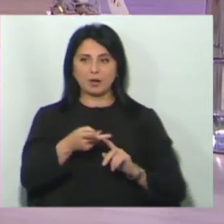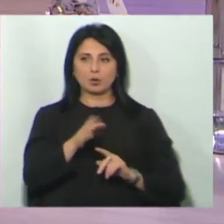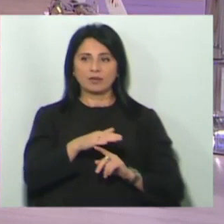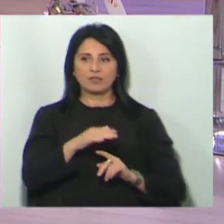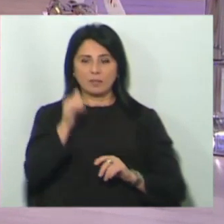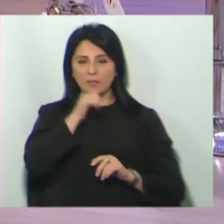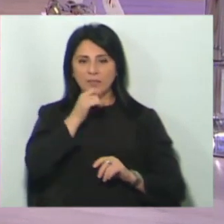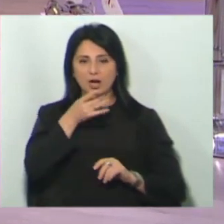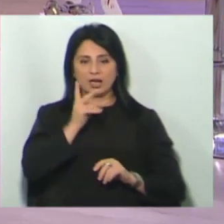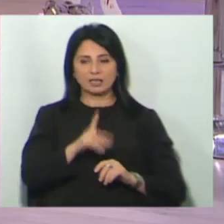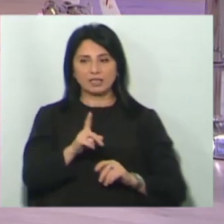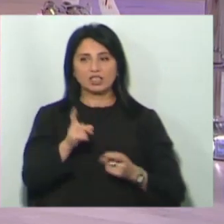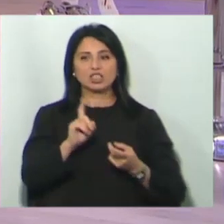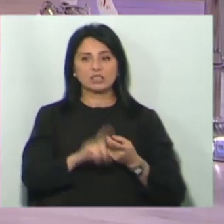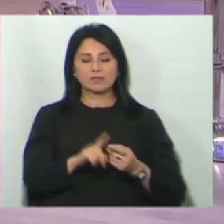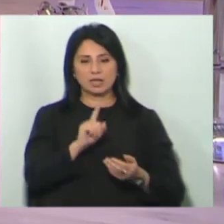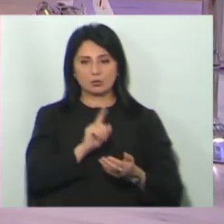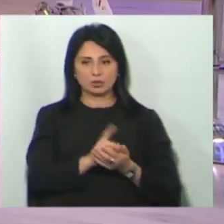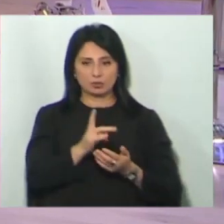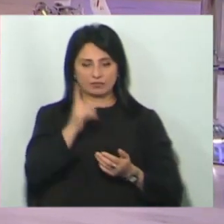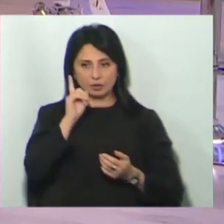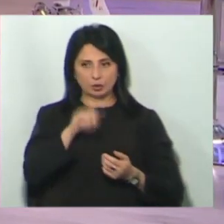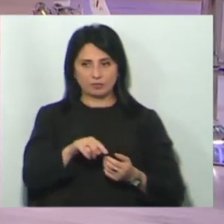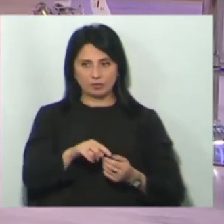მხრივ ფარული რისკები, რომლის შესახებაც აუცილებლად უნდა